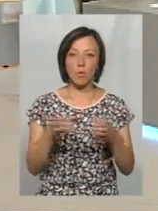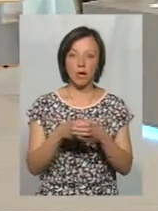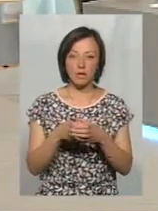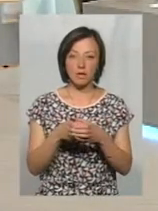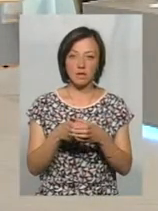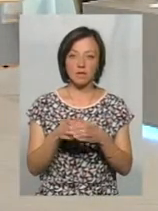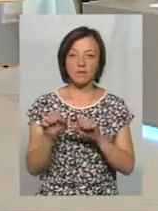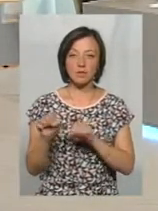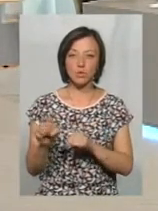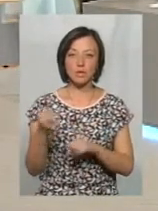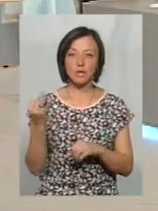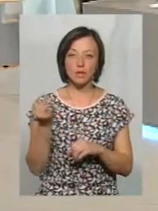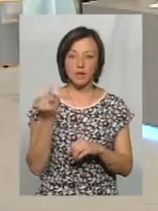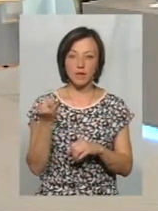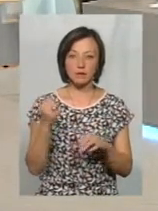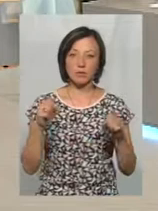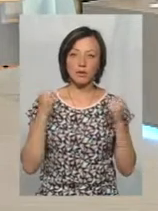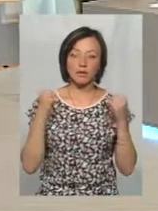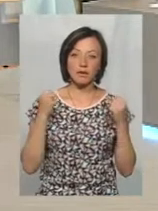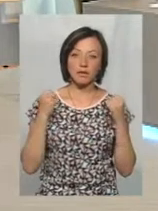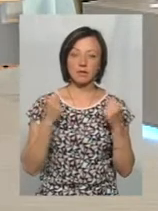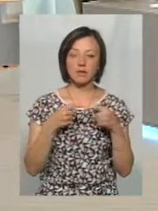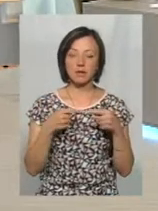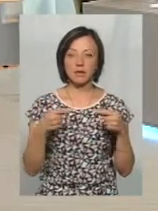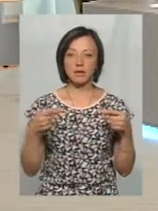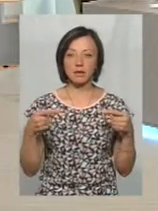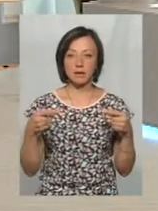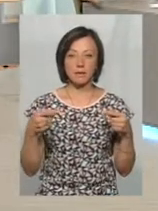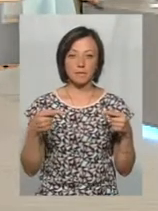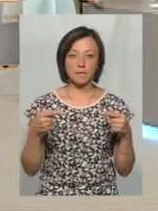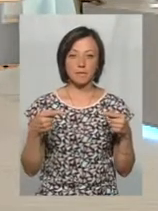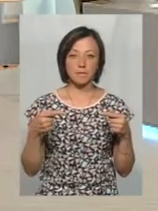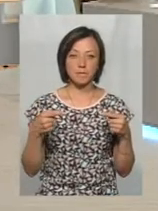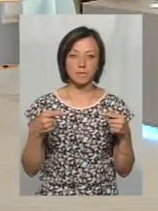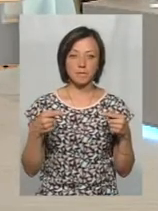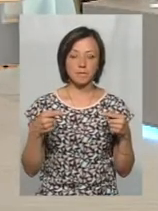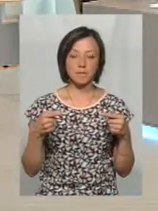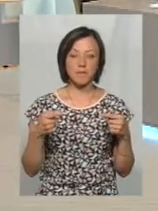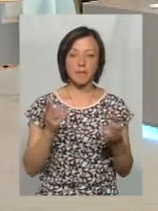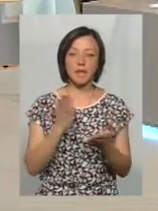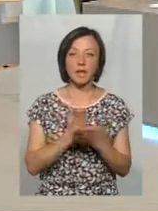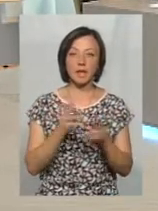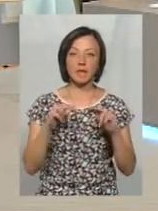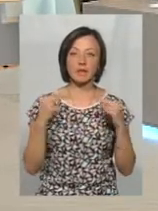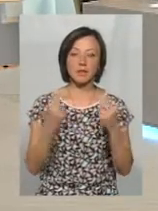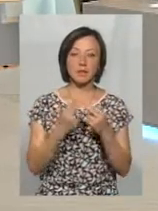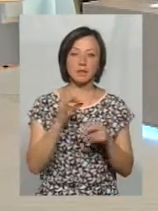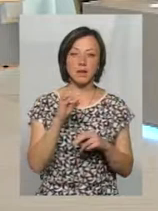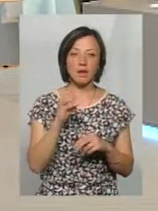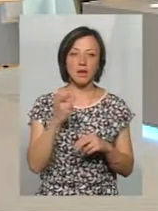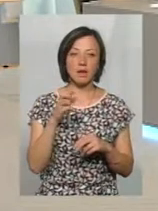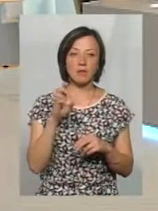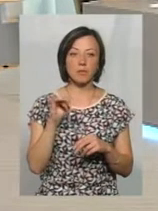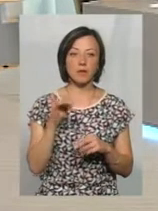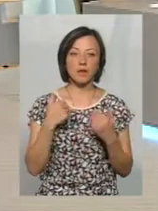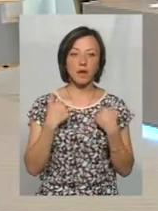яка відстоює якісь інтереси, там спортивні, так, да, чи там екологічні. Наприклад, є федерація регбі, так? І я